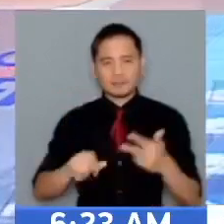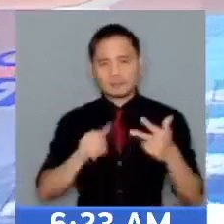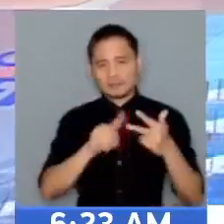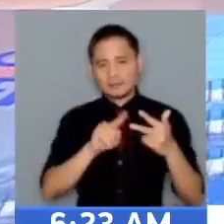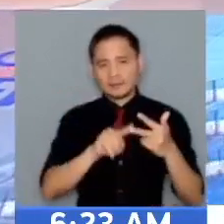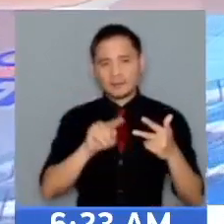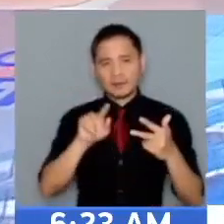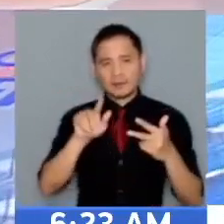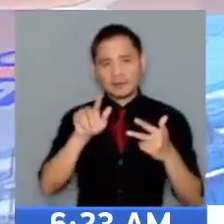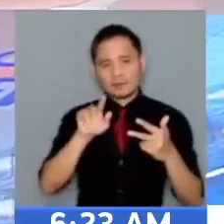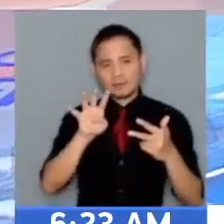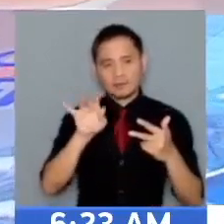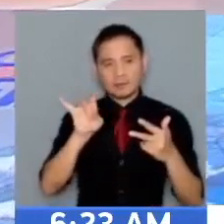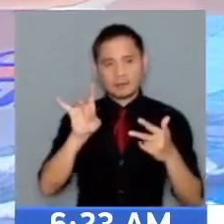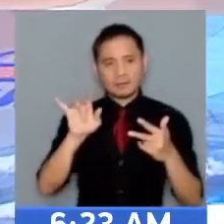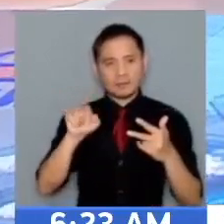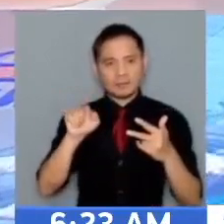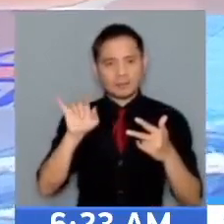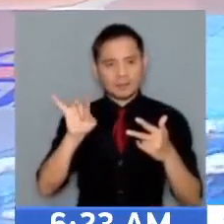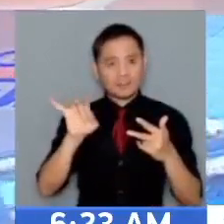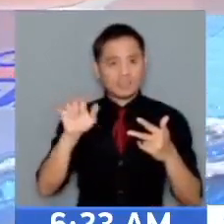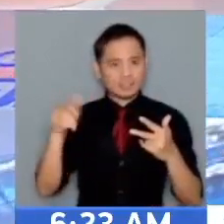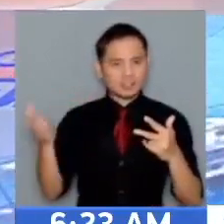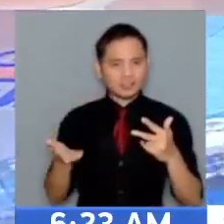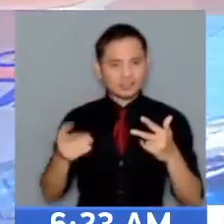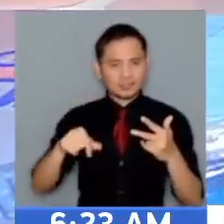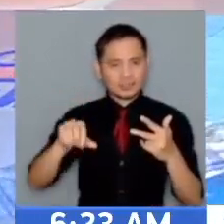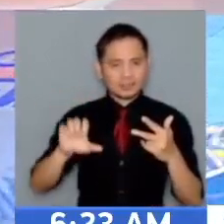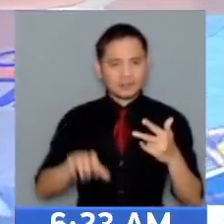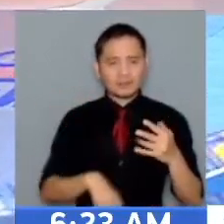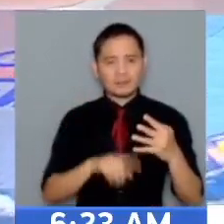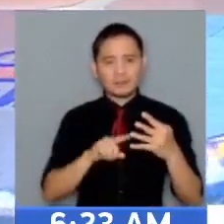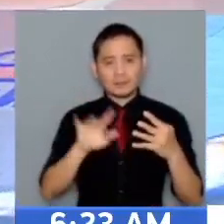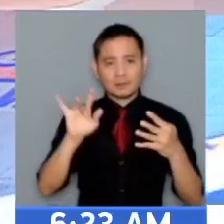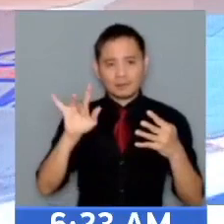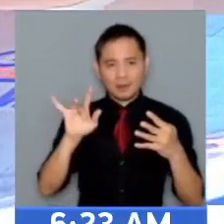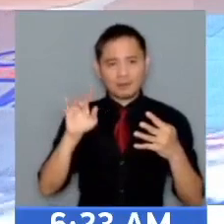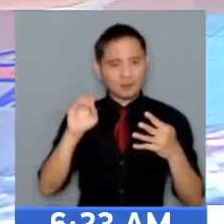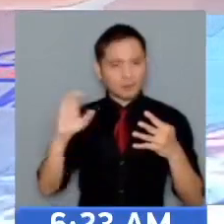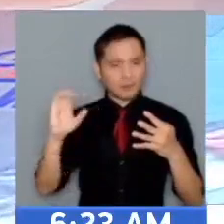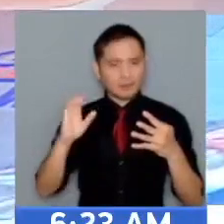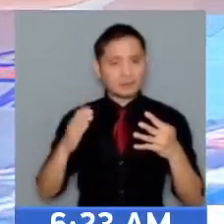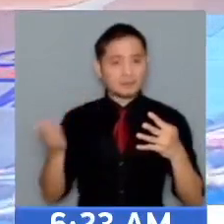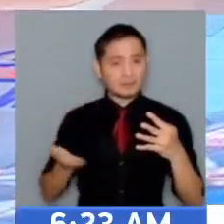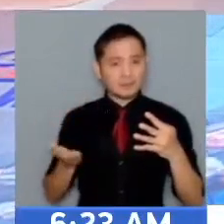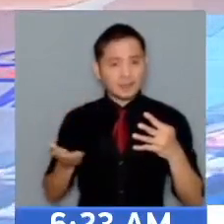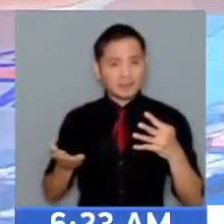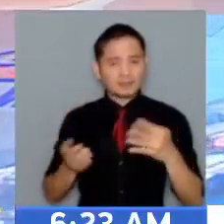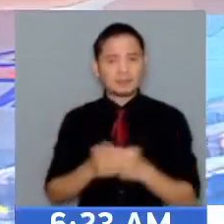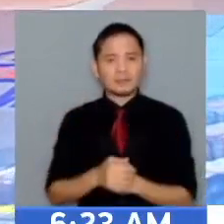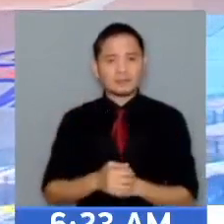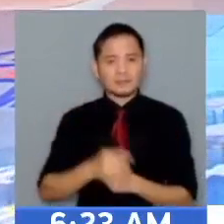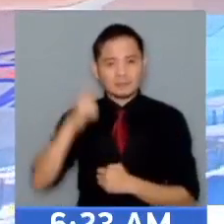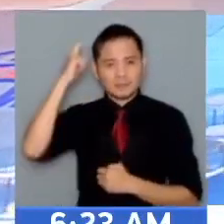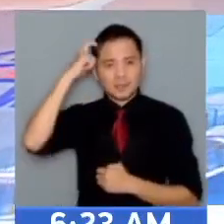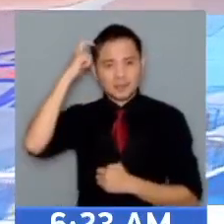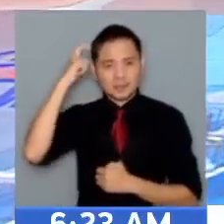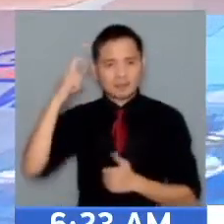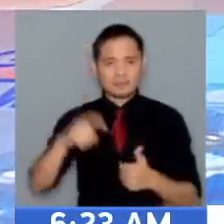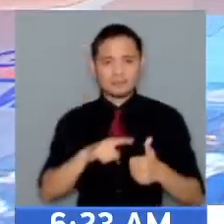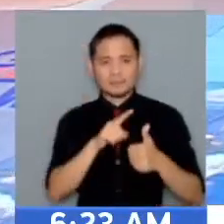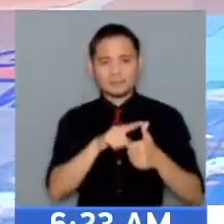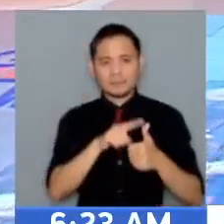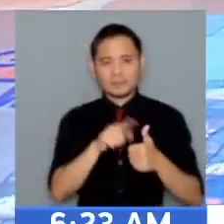sa Quezon City. 25.6 degrees Celsius naman ang nitalang temperatura sa Basco, Batanes habang 26.5